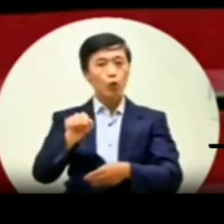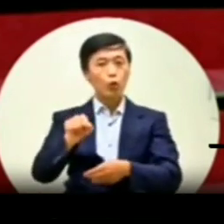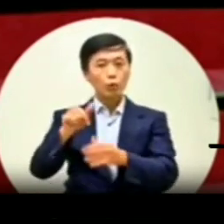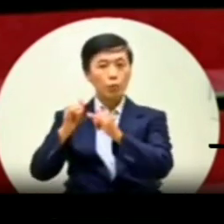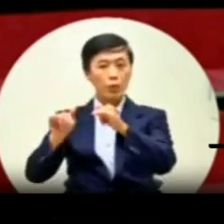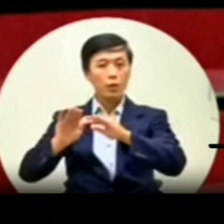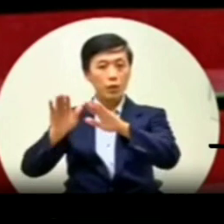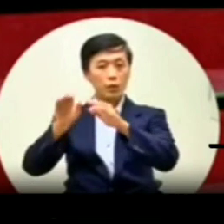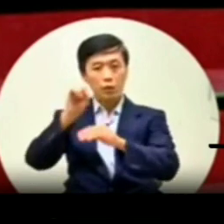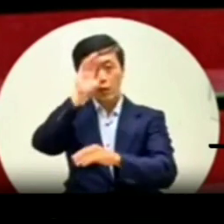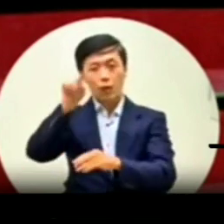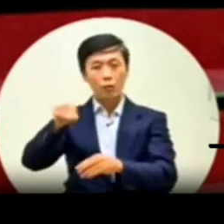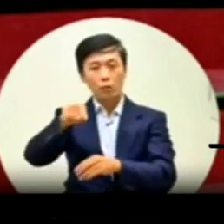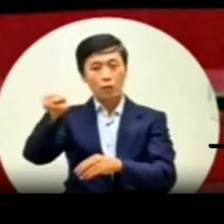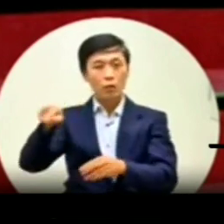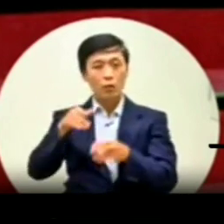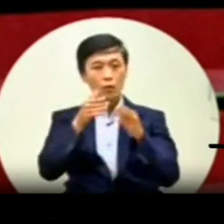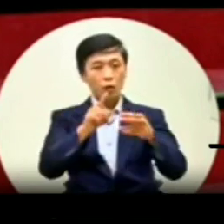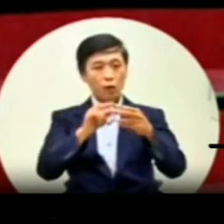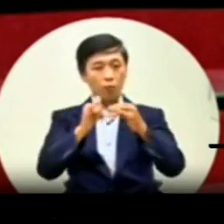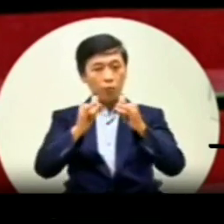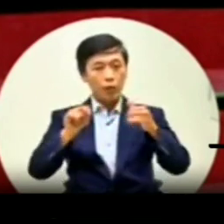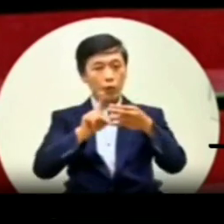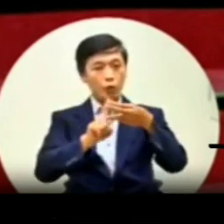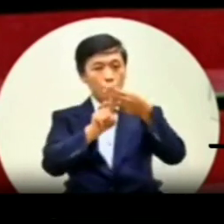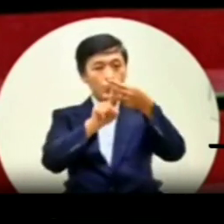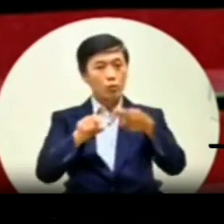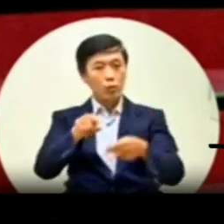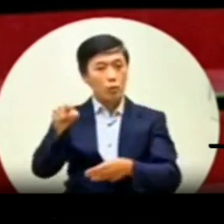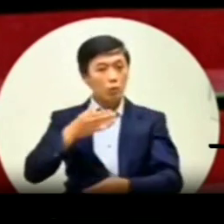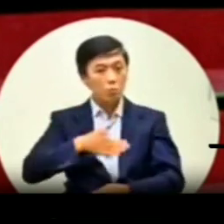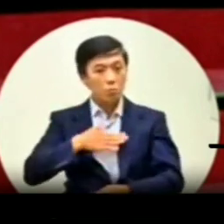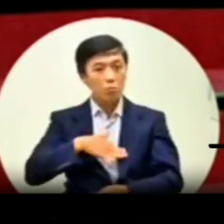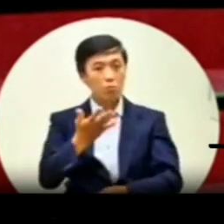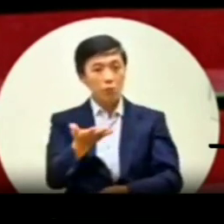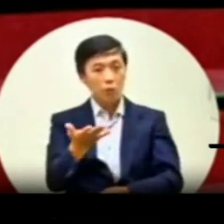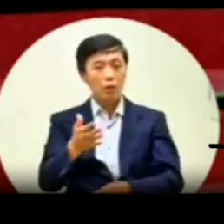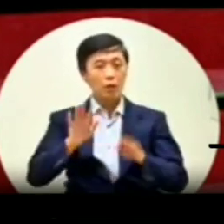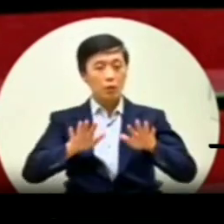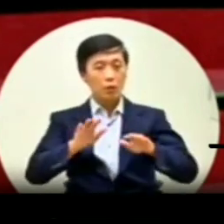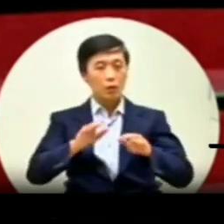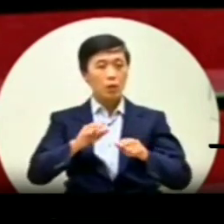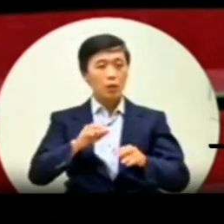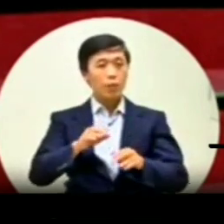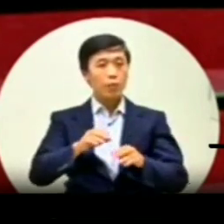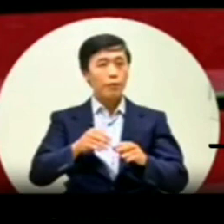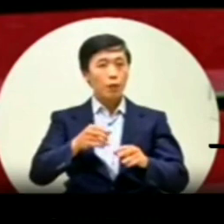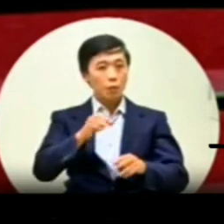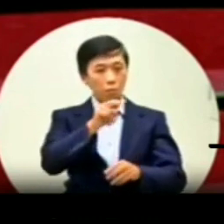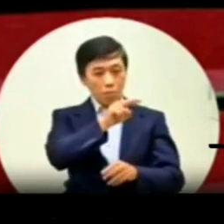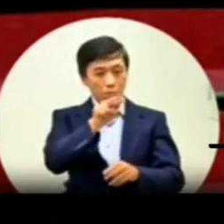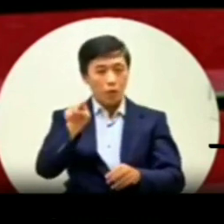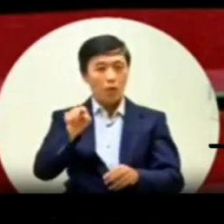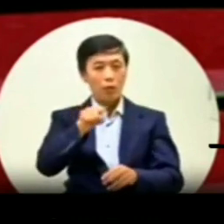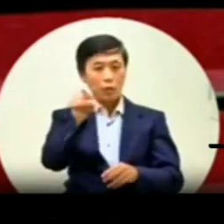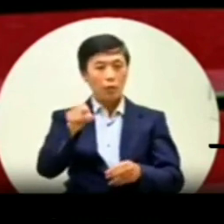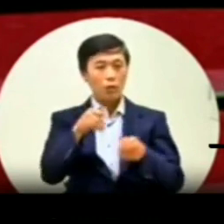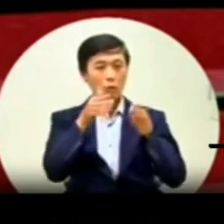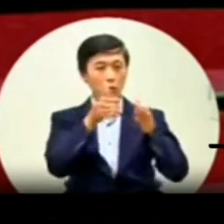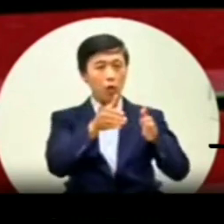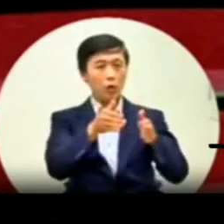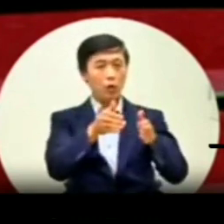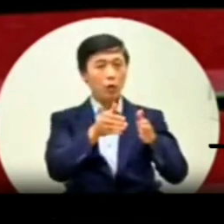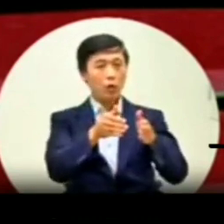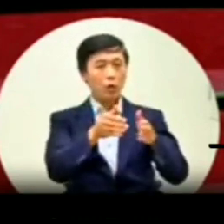们，对于所谓的民主他们能够了解吗？今天所看出来的，他有没有去尊重这些支